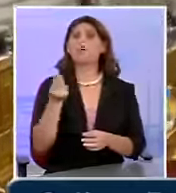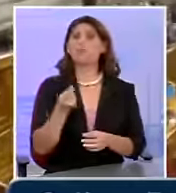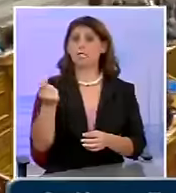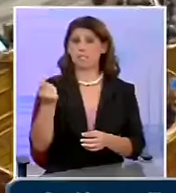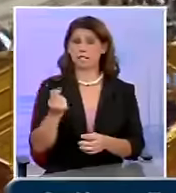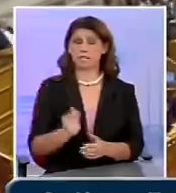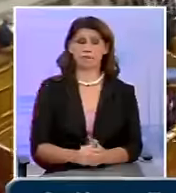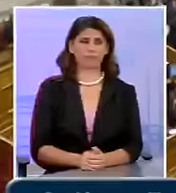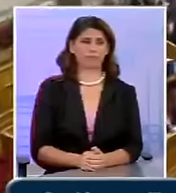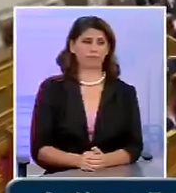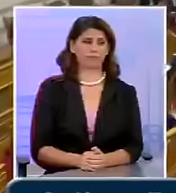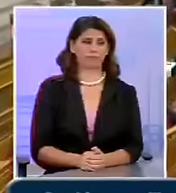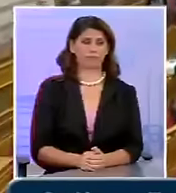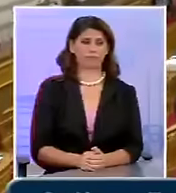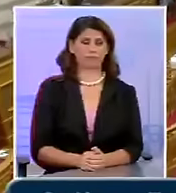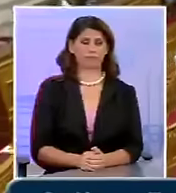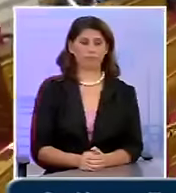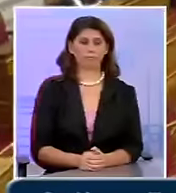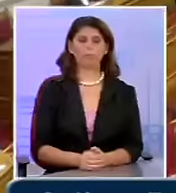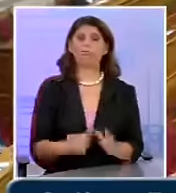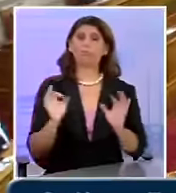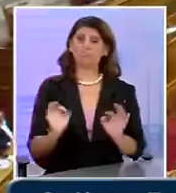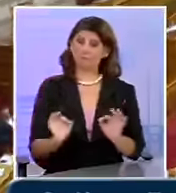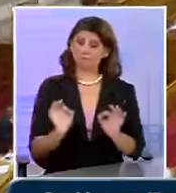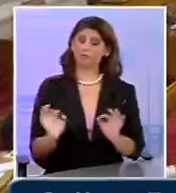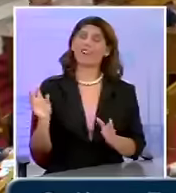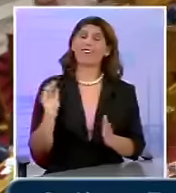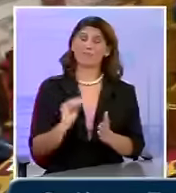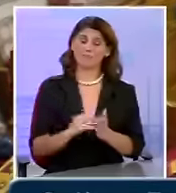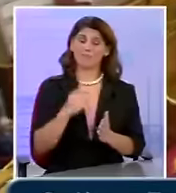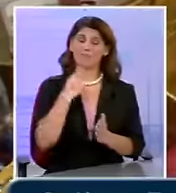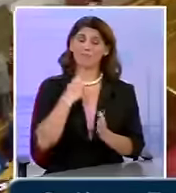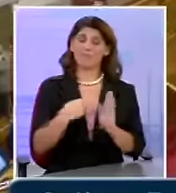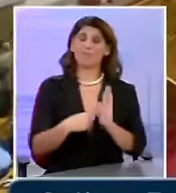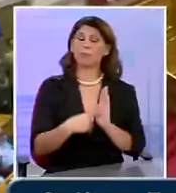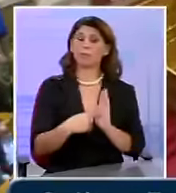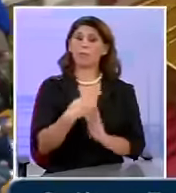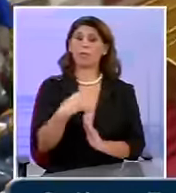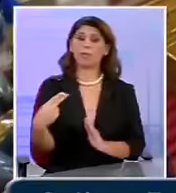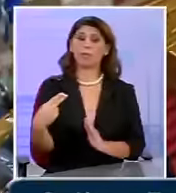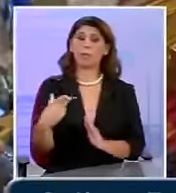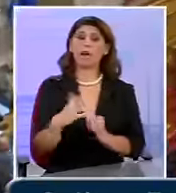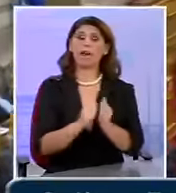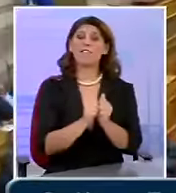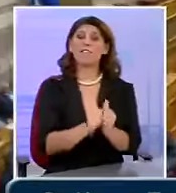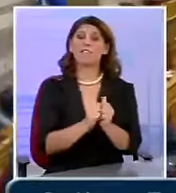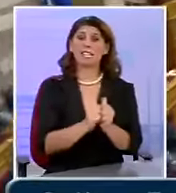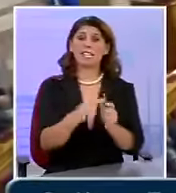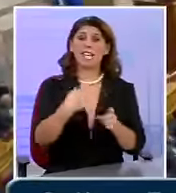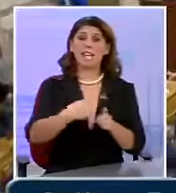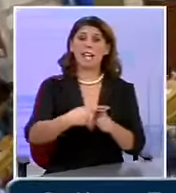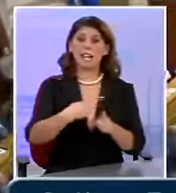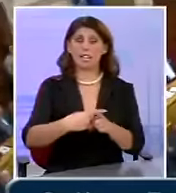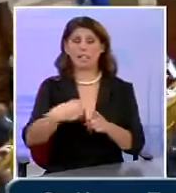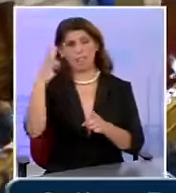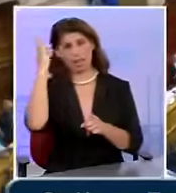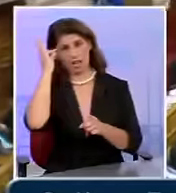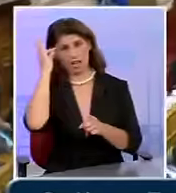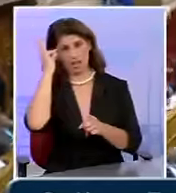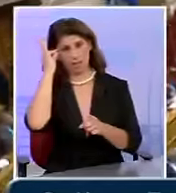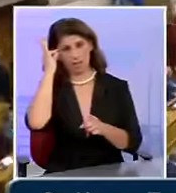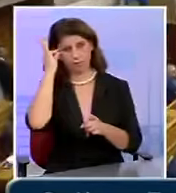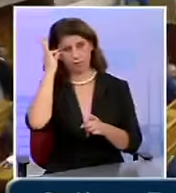Και βεβαίως επανέρχομαι στη φιλία μεταξύ Γαλλίας και Ελλάδας. Γιατί και εδώ υπάρχει μια οικονομική διάσταση,